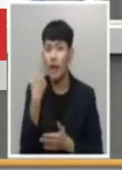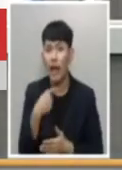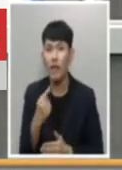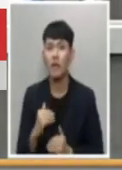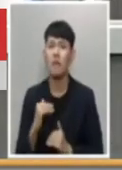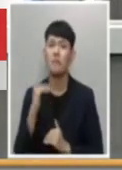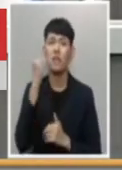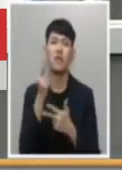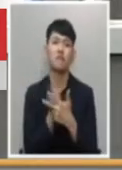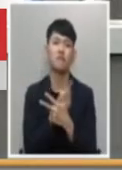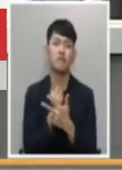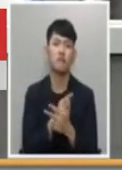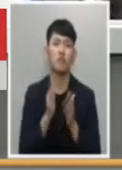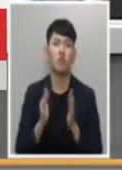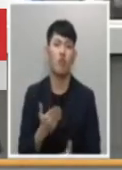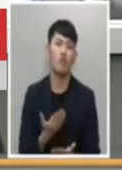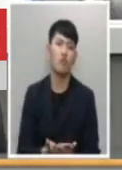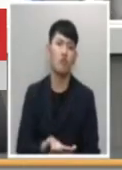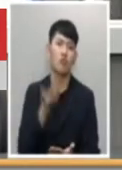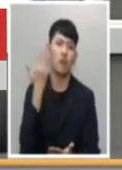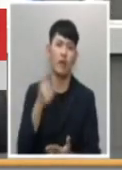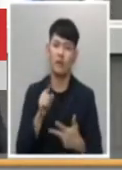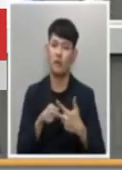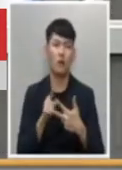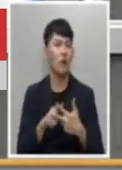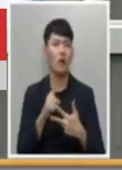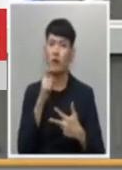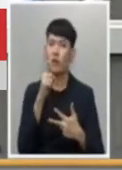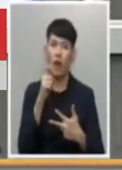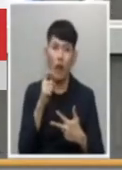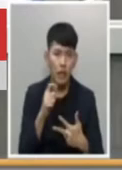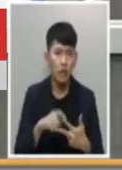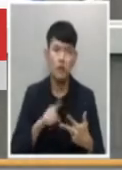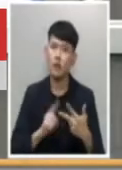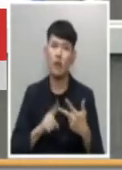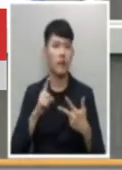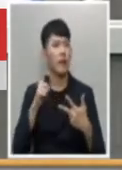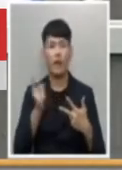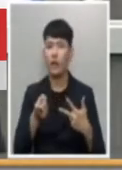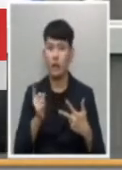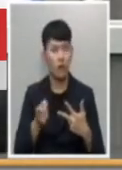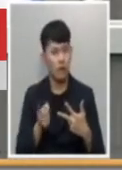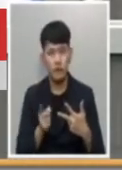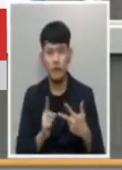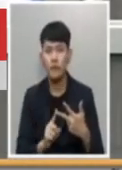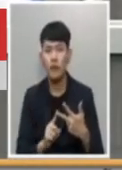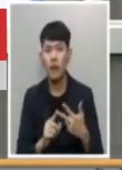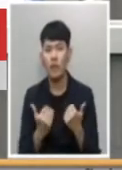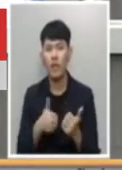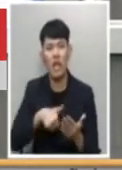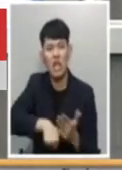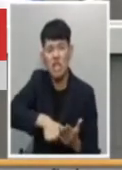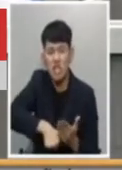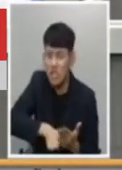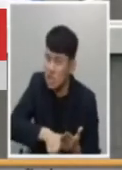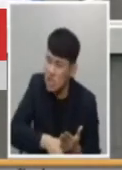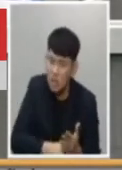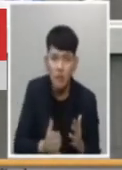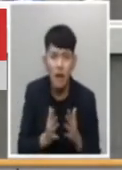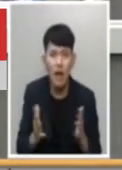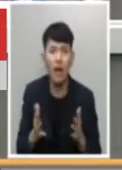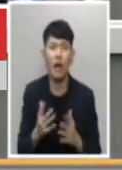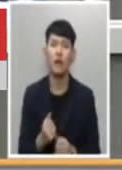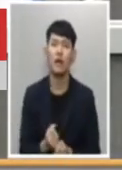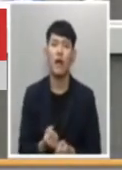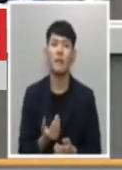ครับพี่คนรองพ่อค้าก็จะตายแล้วครับน้องคนเล็กนี่ตายแน่ๆเ ตอนนี้ติดหนี้ติดสินครับติดหนี้ท